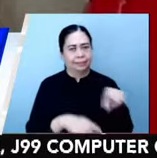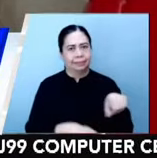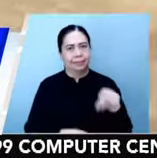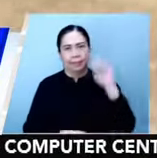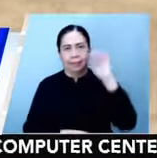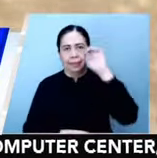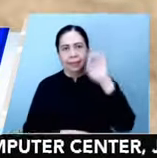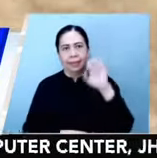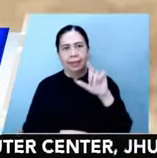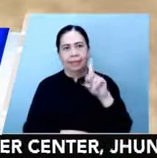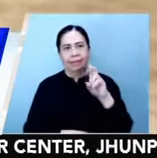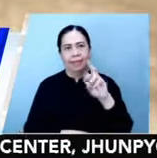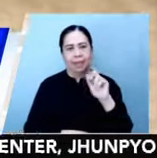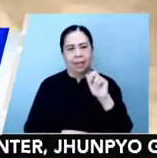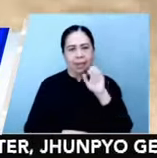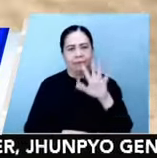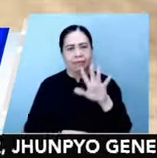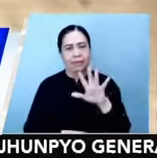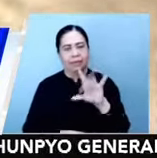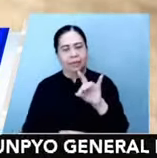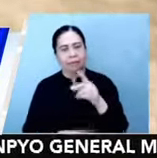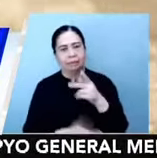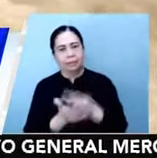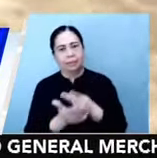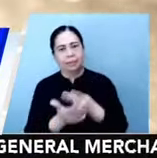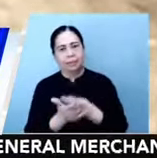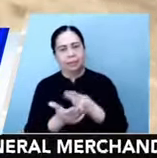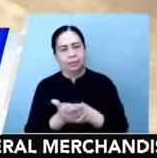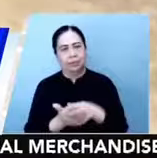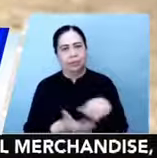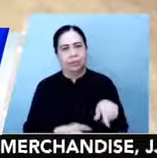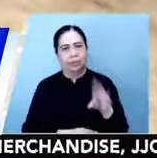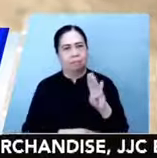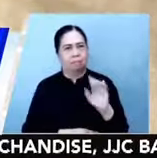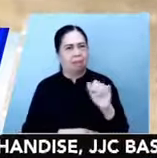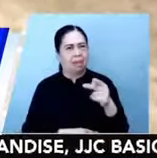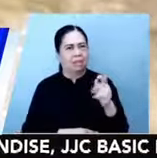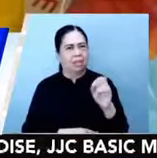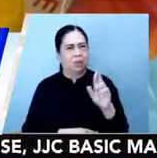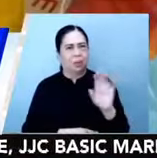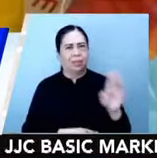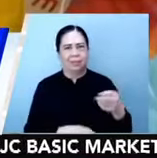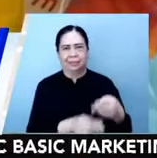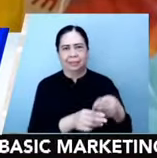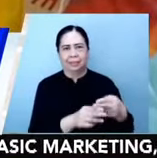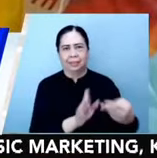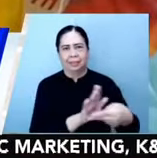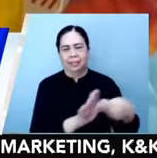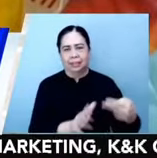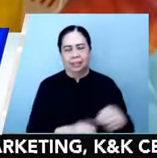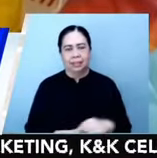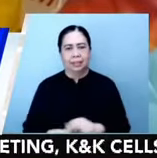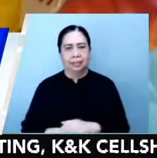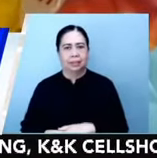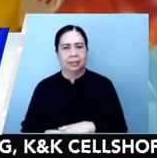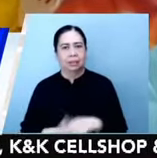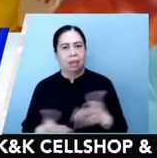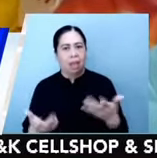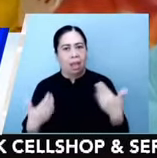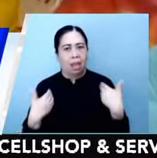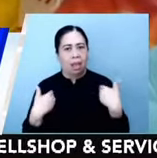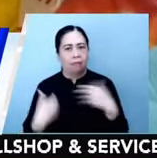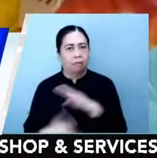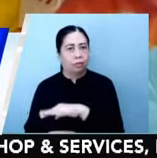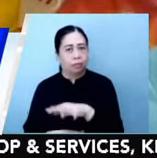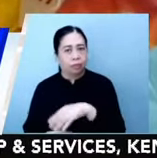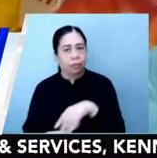Nasa 58 pesos naman ang tinda niya ng bachelor. 44 pesos naman ang pinakamababa niyang tinda. May nasa 51 pesos din na ayon